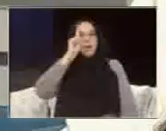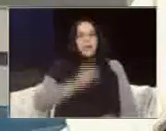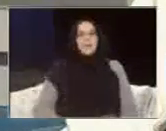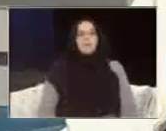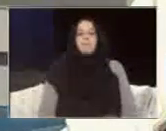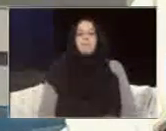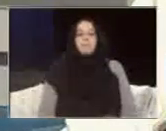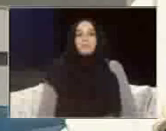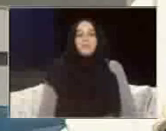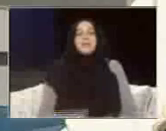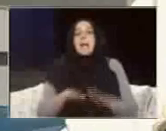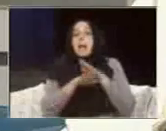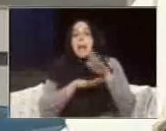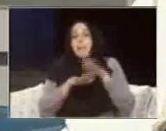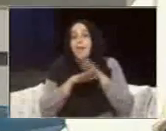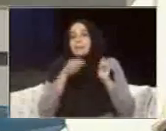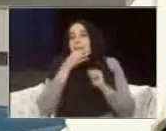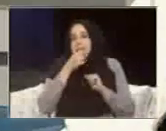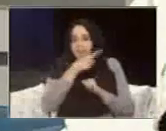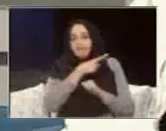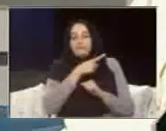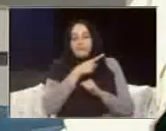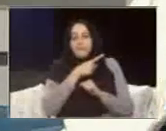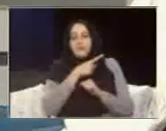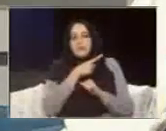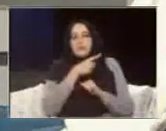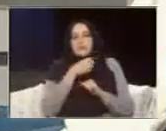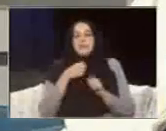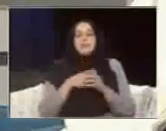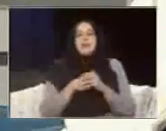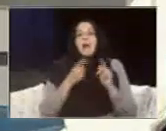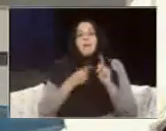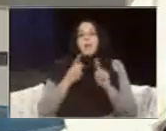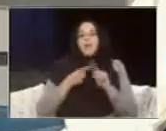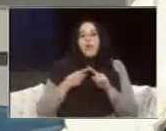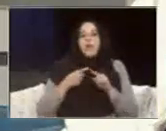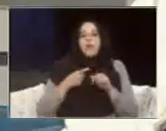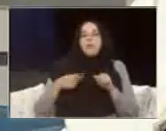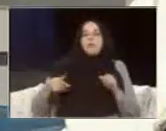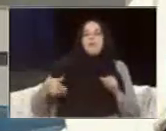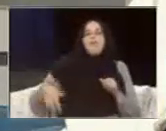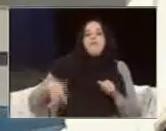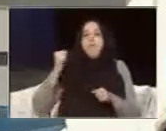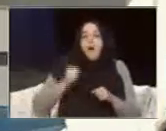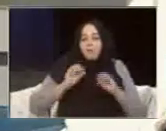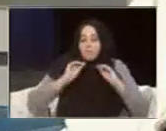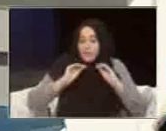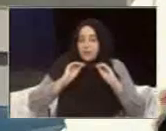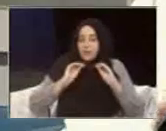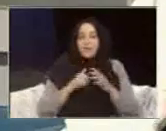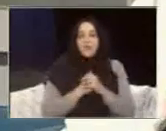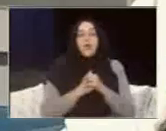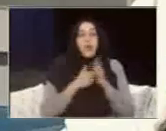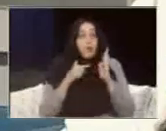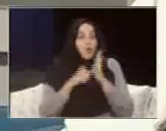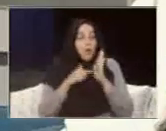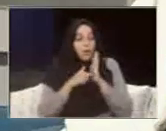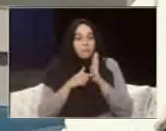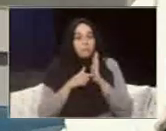الأساس ما ذكره أخي عبد القادر مشكورا، وهو الجانب الإيماني التربوي. فإذا تشبع